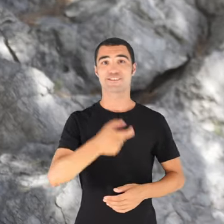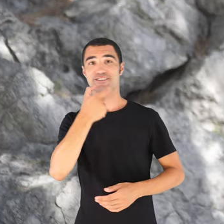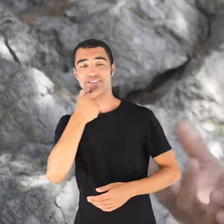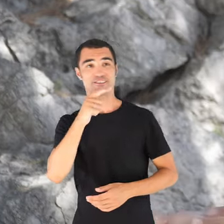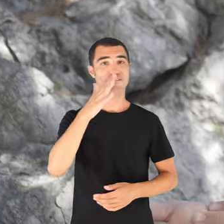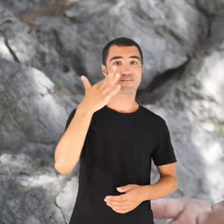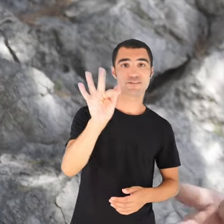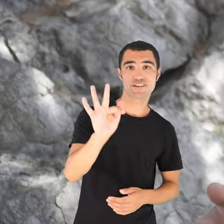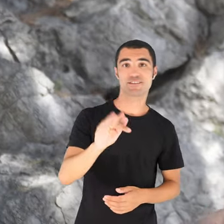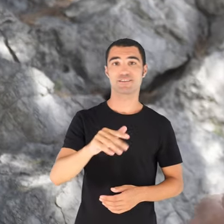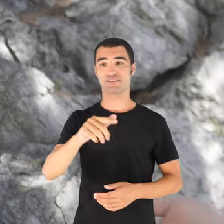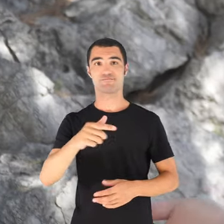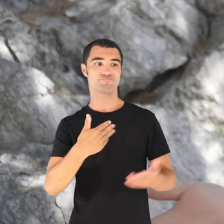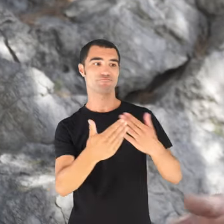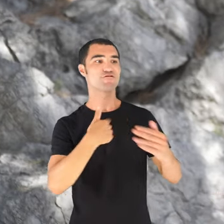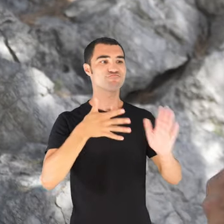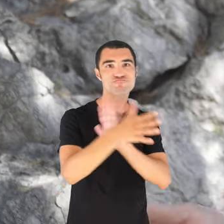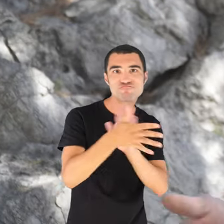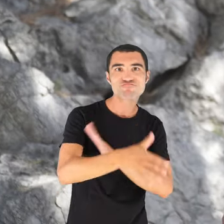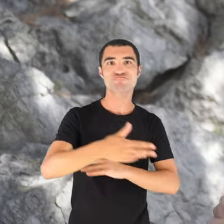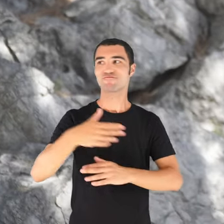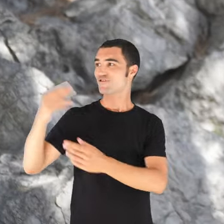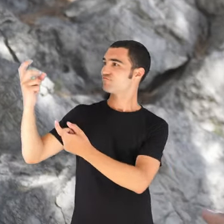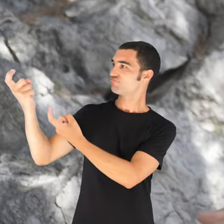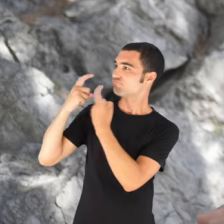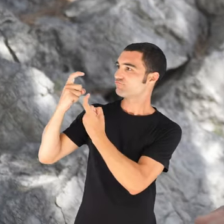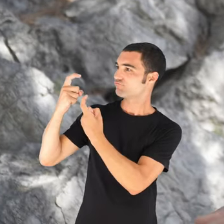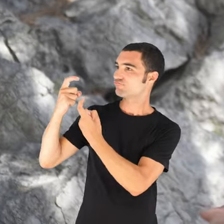sé anglès, sé francès, m'agrada xerrar amb la gent, m'agrada explicar